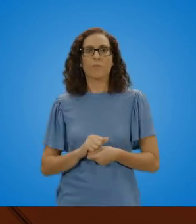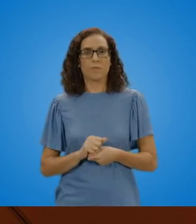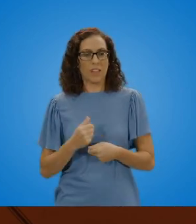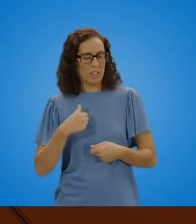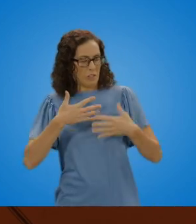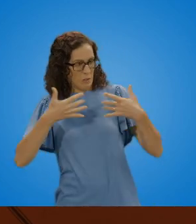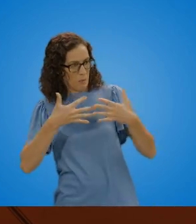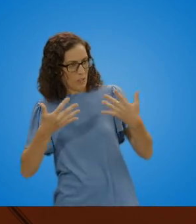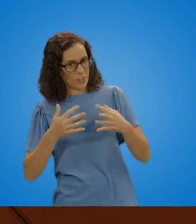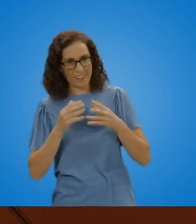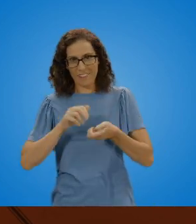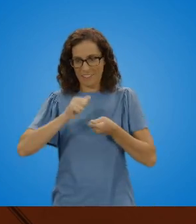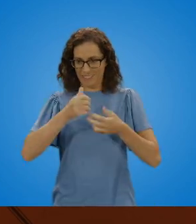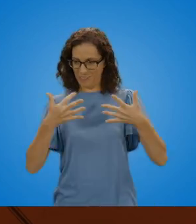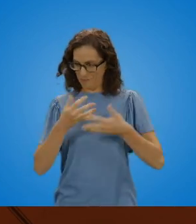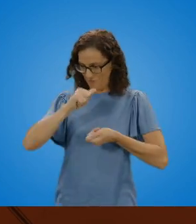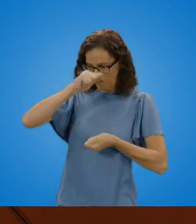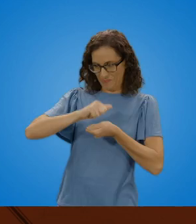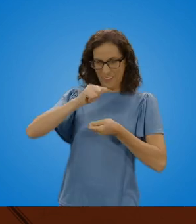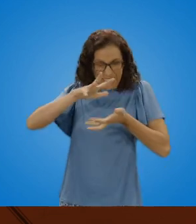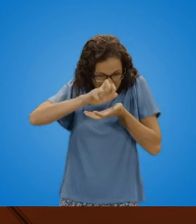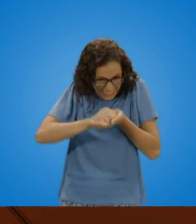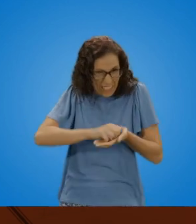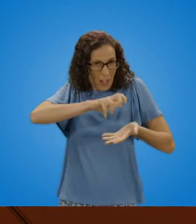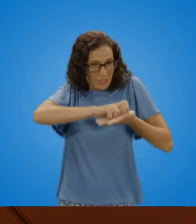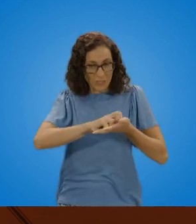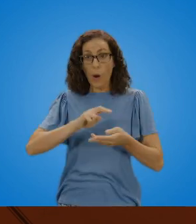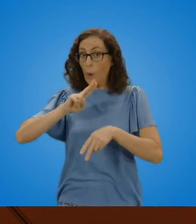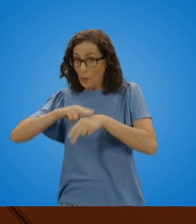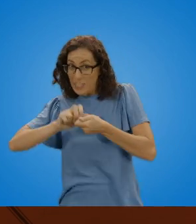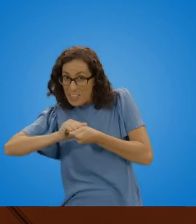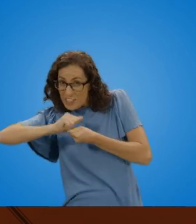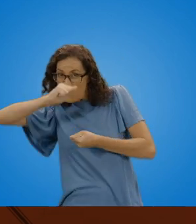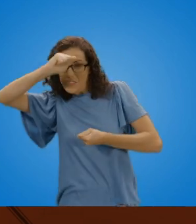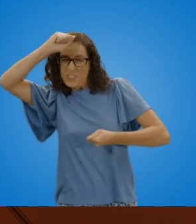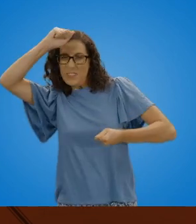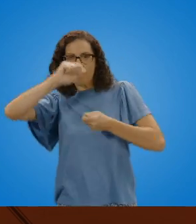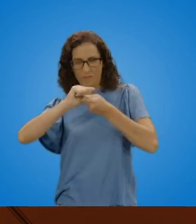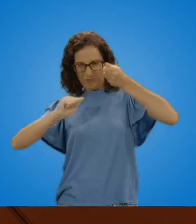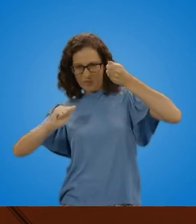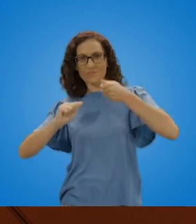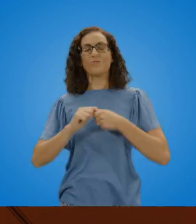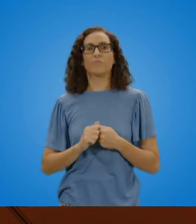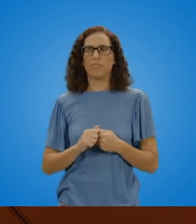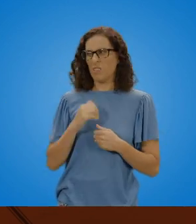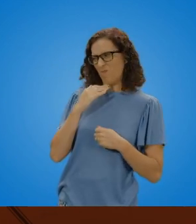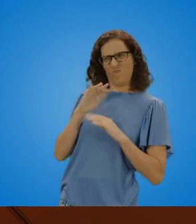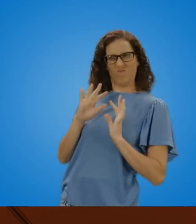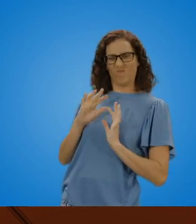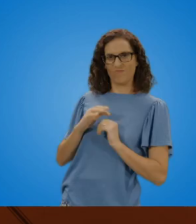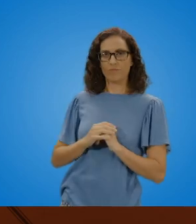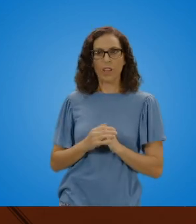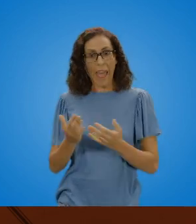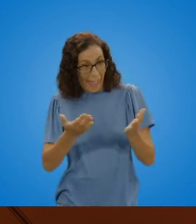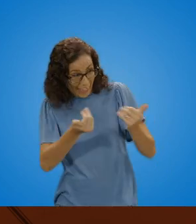Kem neħu kosni labdan n-slime? Ara, tista taqaf ġubidik! U tista ġebbet kem tiflaħ! Ma nafx,